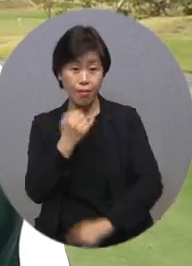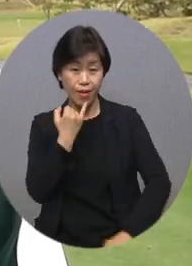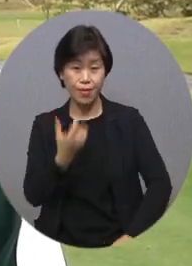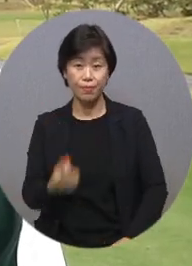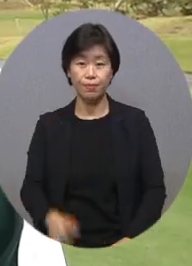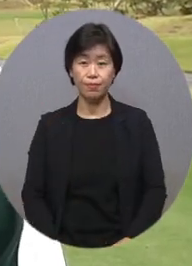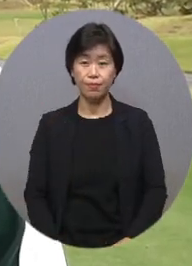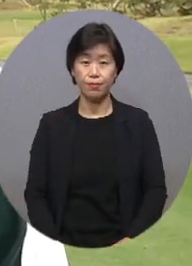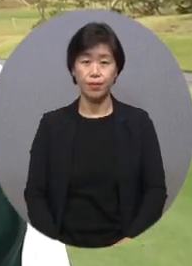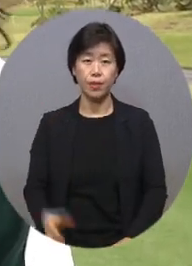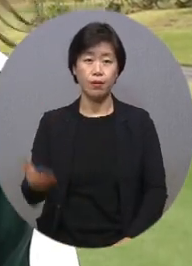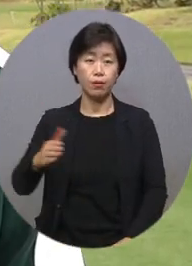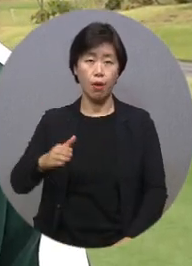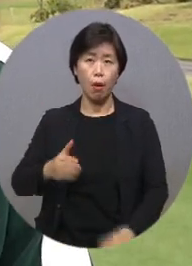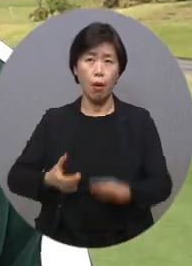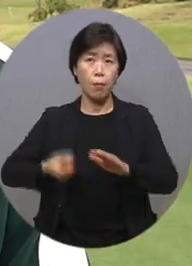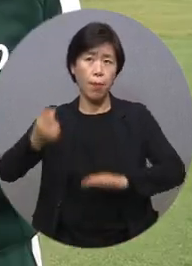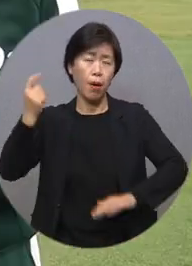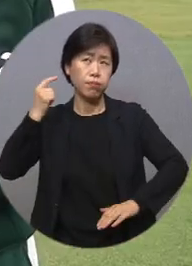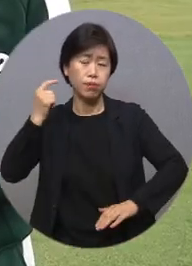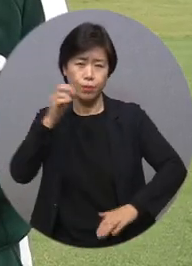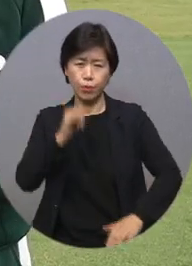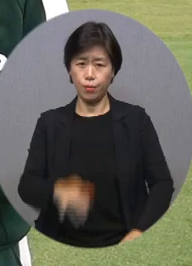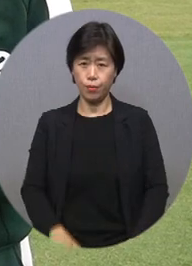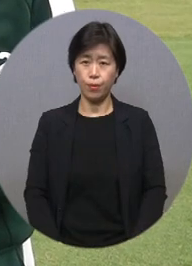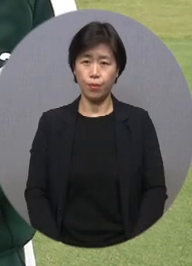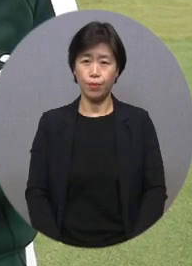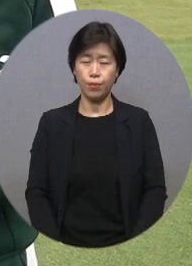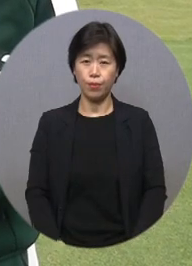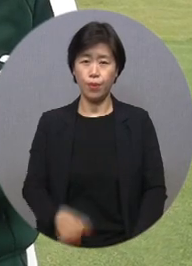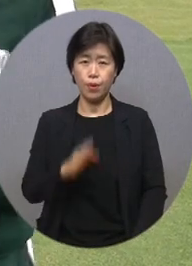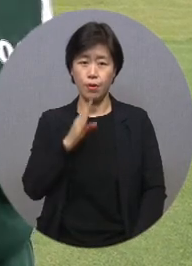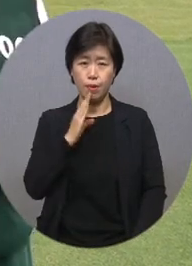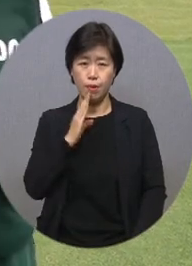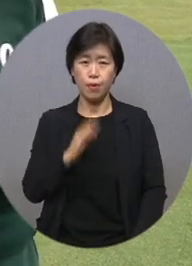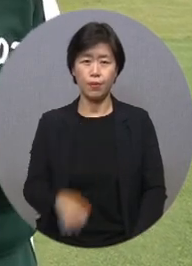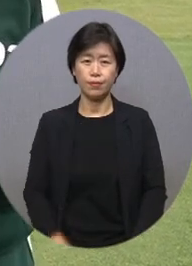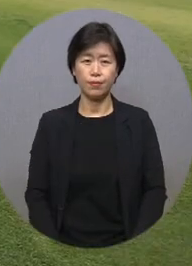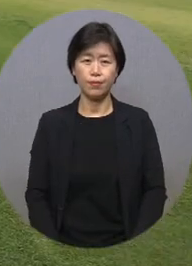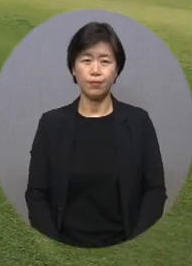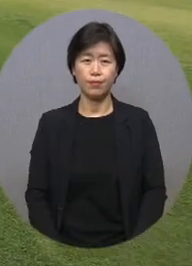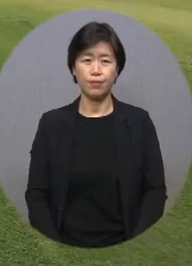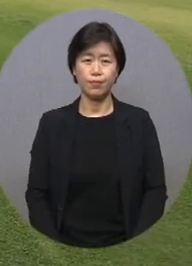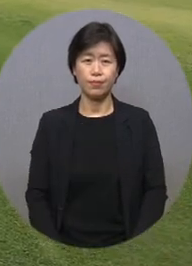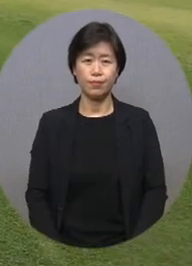되게 이게 엄청 빠르게 느껴지네. 그치? 택시는 몰랐는데 피었습니다를 하는 거 바로 쳤어.